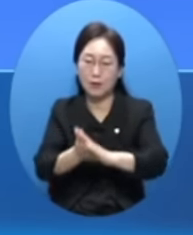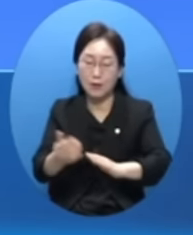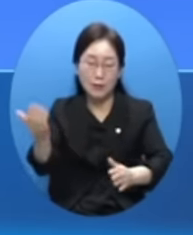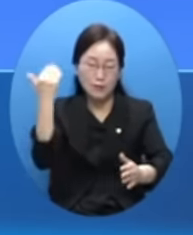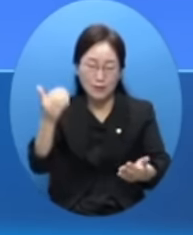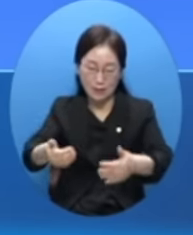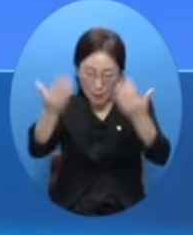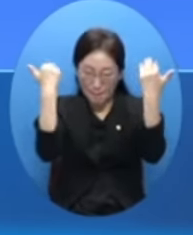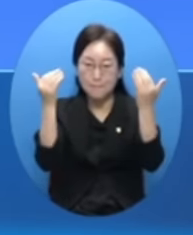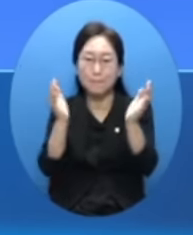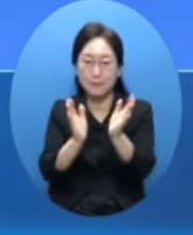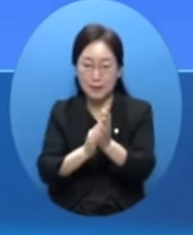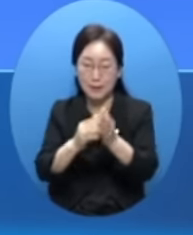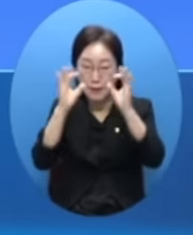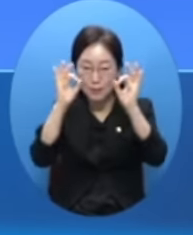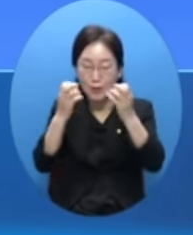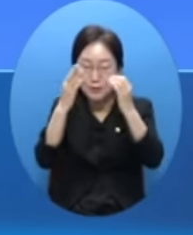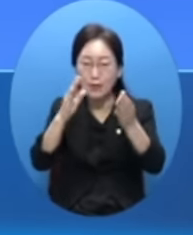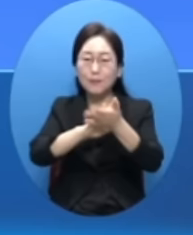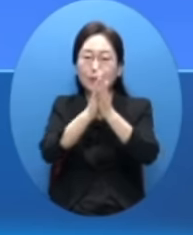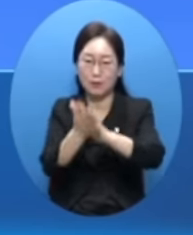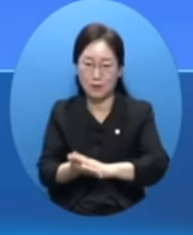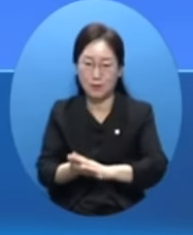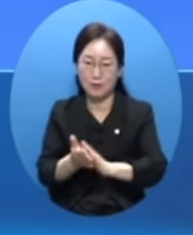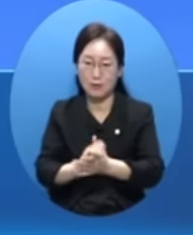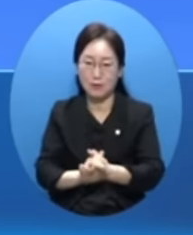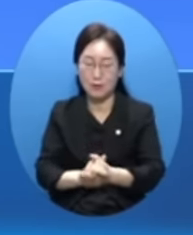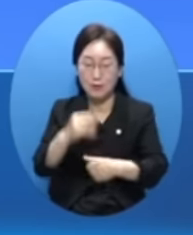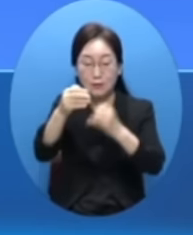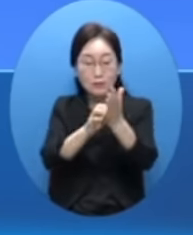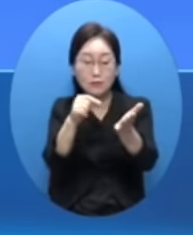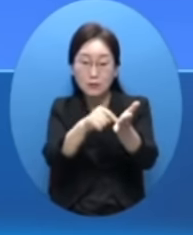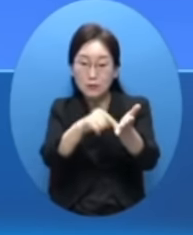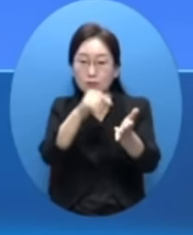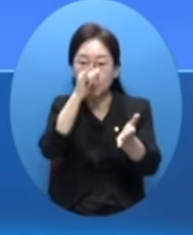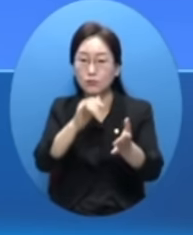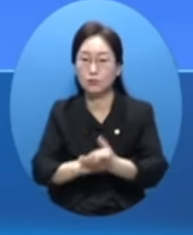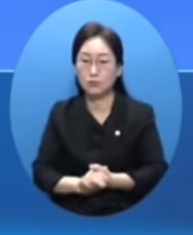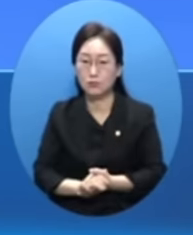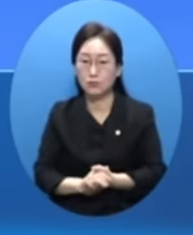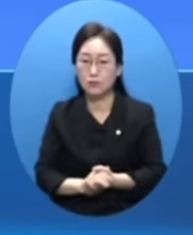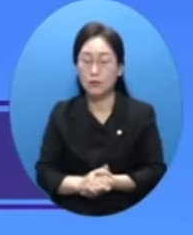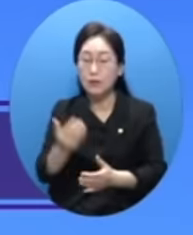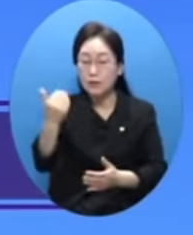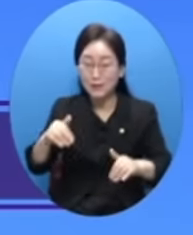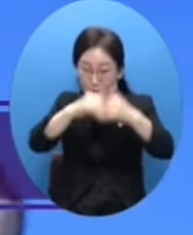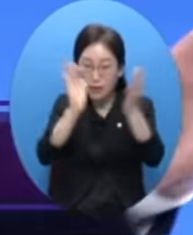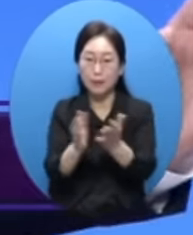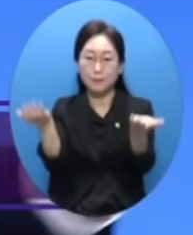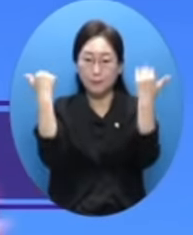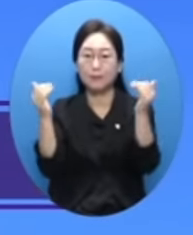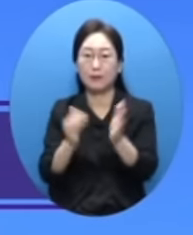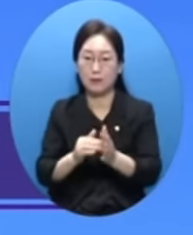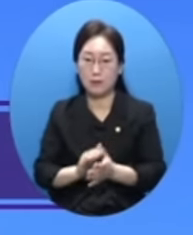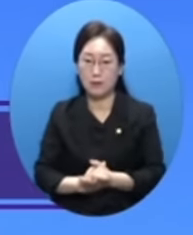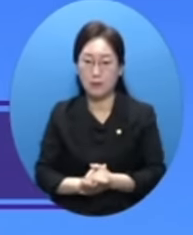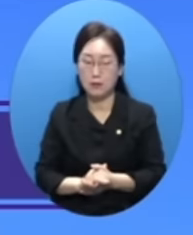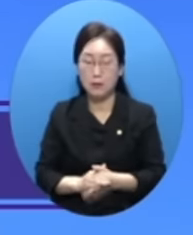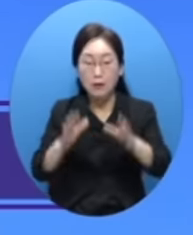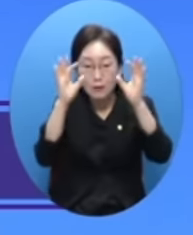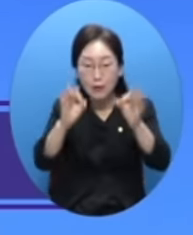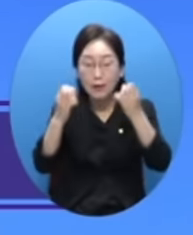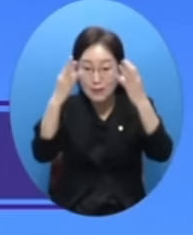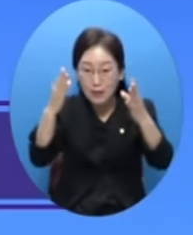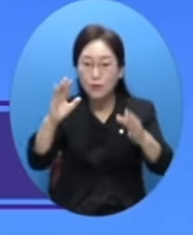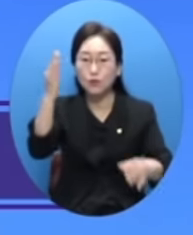지나갔으니 보라 새 것이 되었도다. 성경을 말씀하고 있는 것입니다. 이전 것은 지나갔으니 보라 새